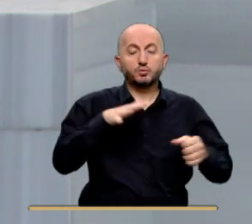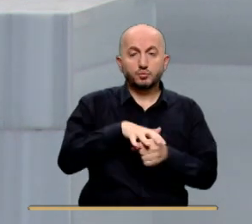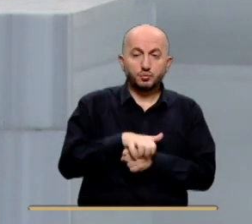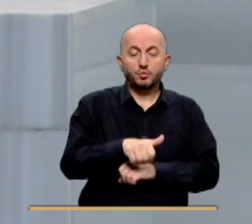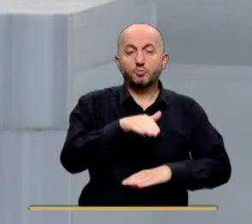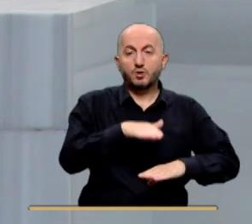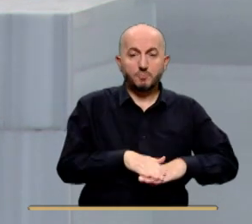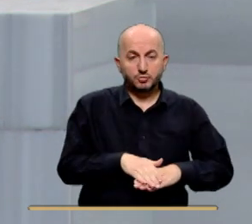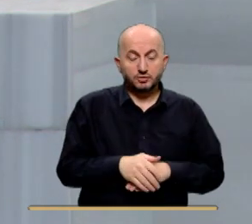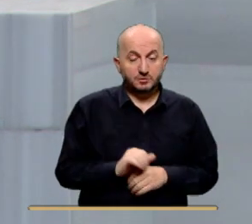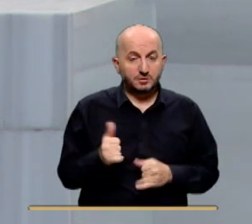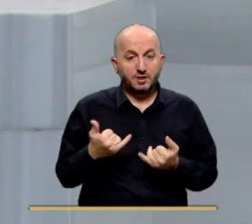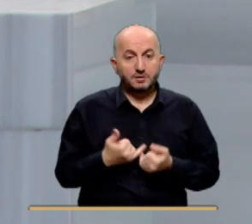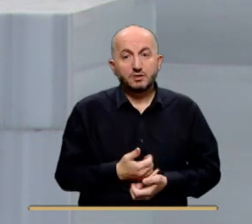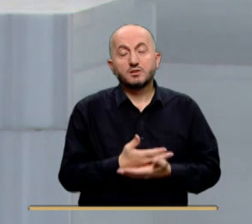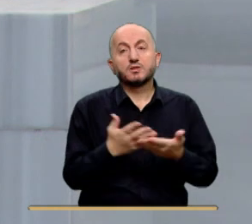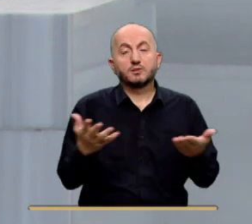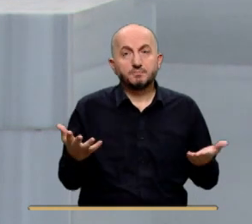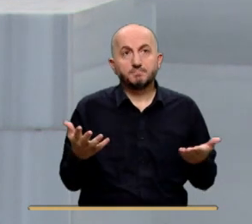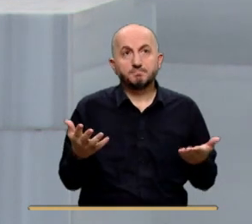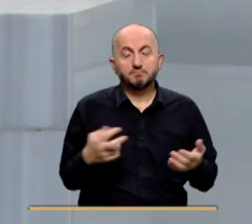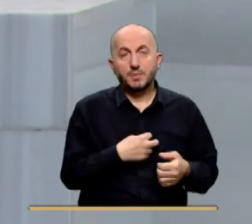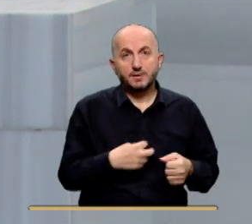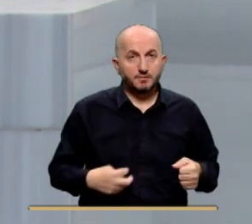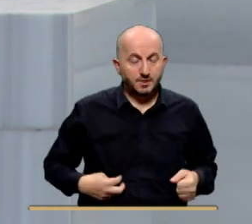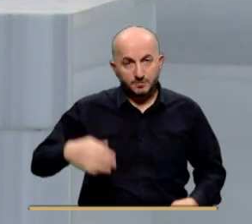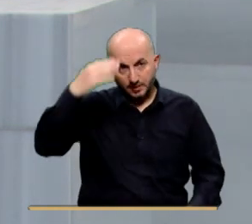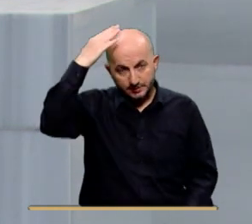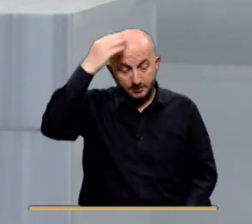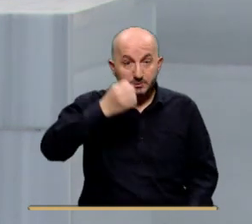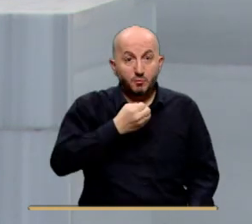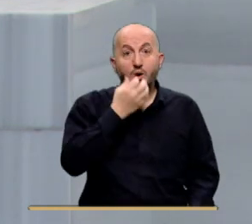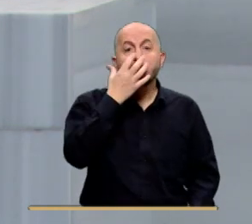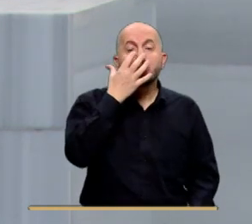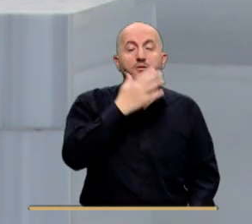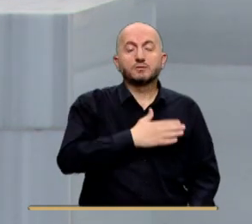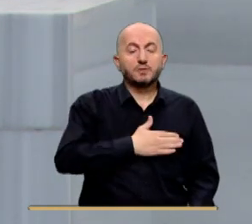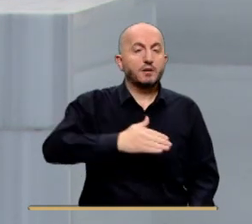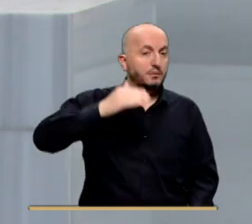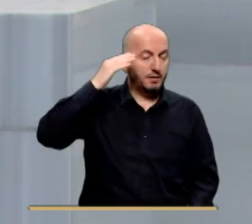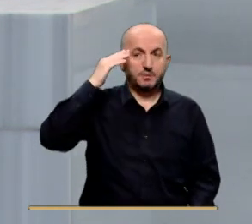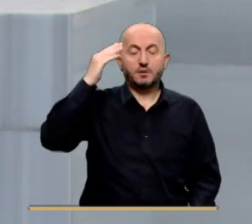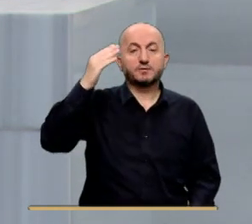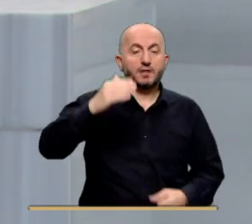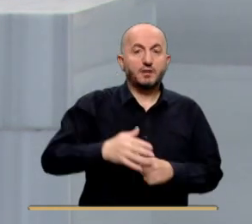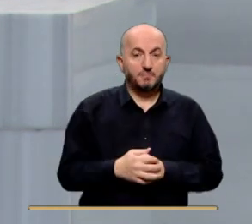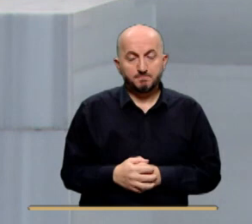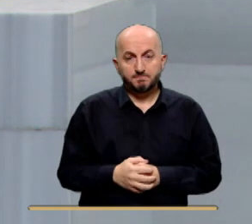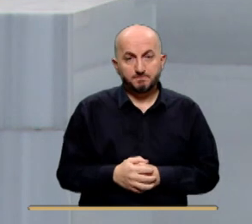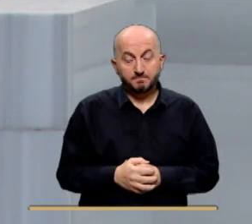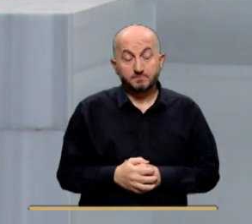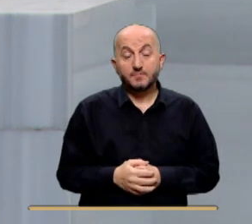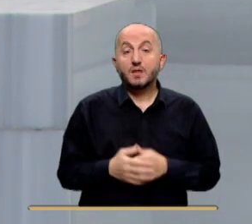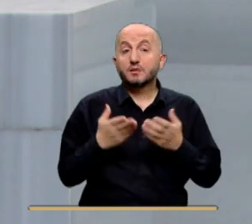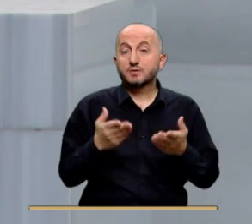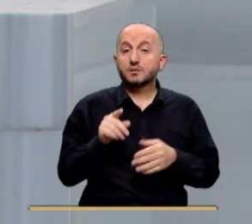yapmıştır. Değerli kardeşlerim, Peygamberimiz Hazreti Muhammed sallallahu aleyhi ve sellem